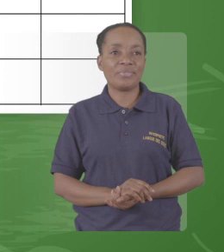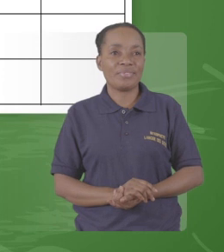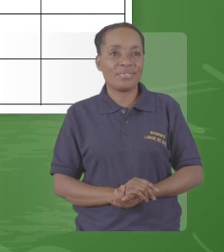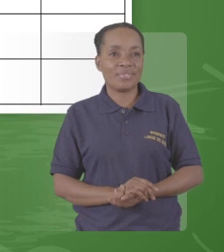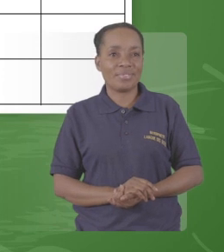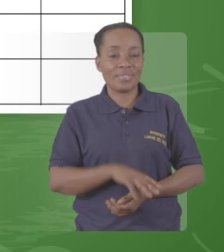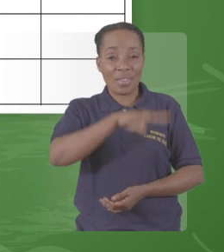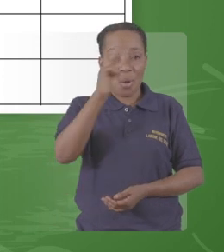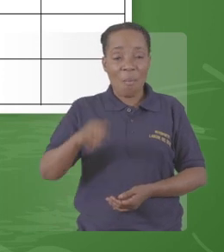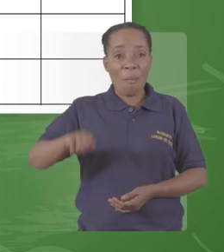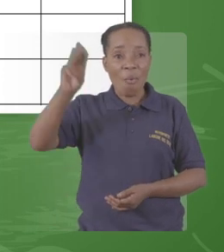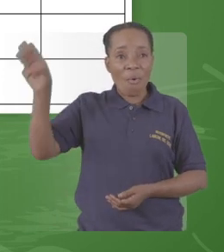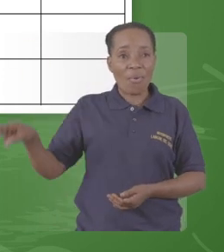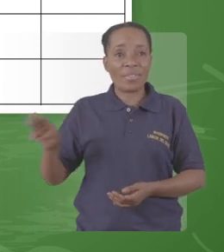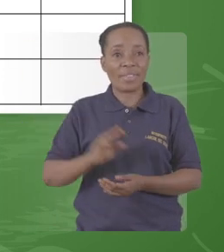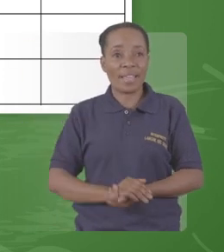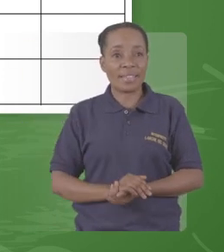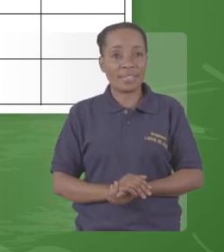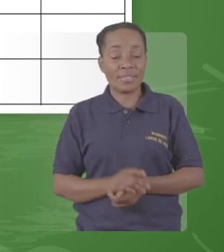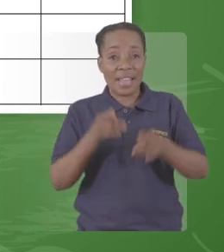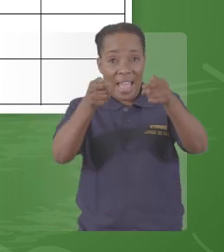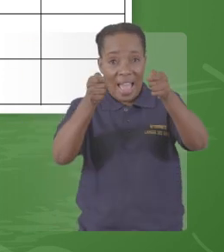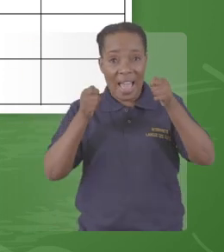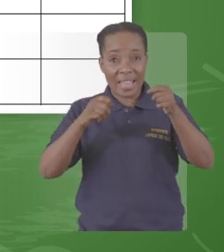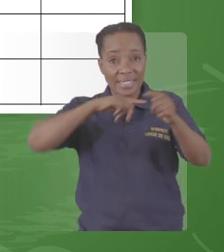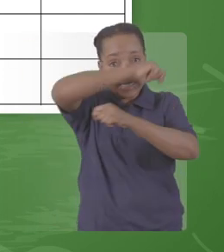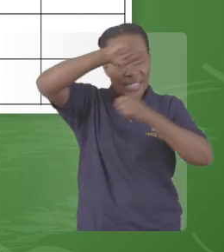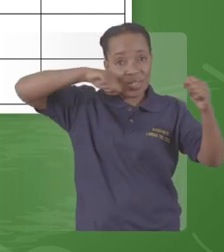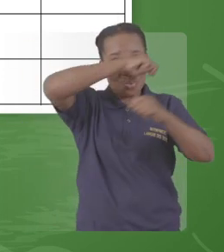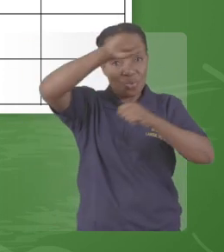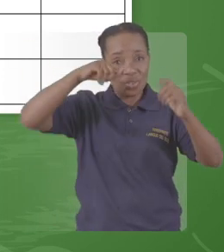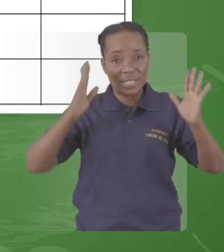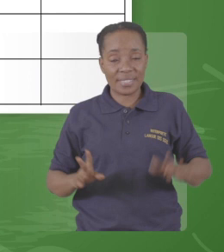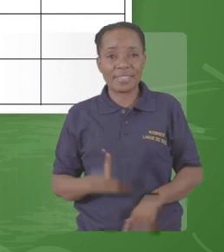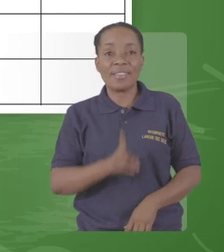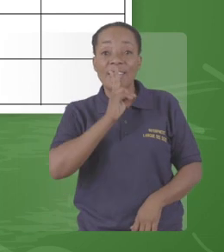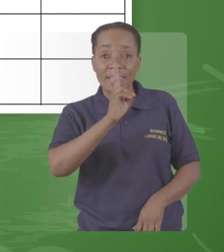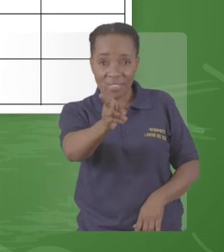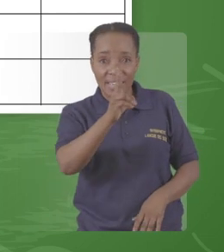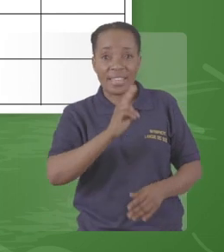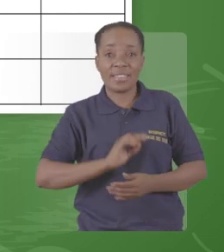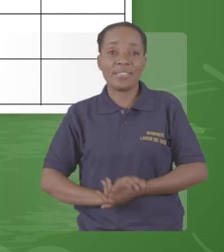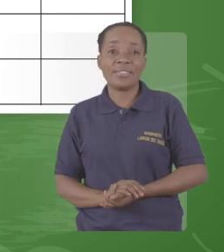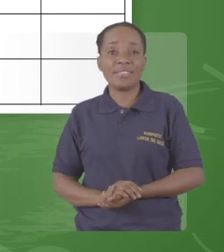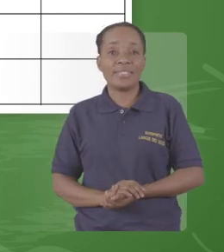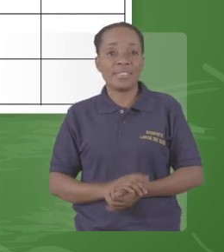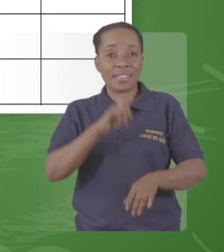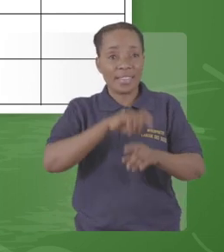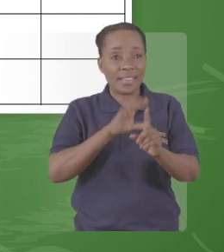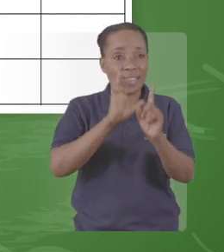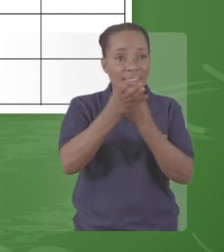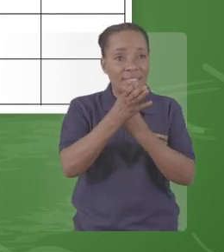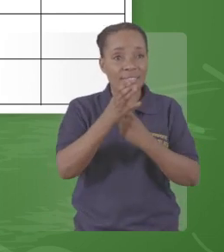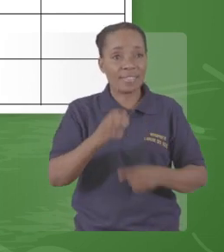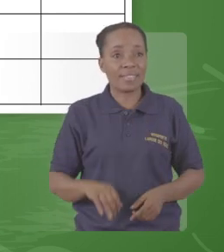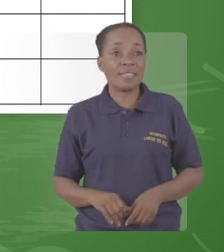Les massifs montagneux présentent des attraits touristiques. Vrai. Le climat est